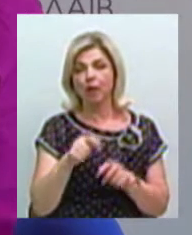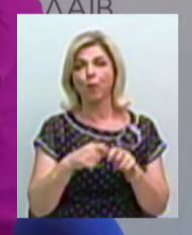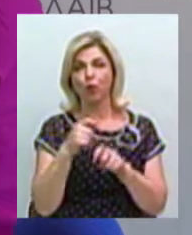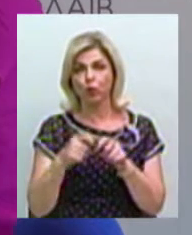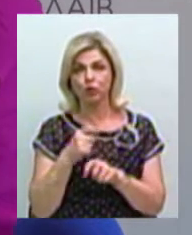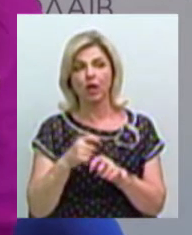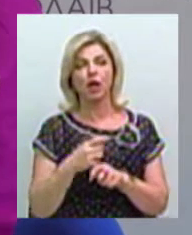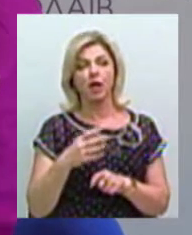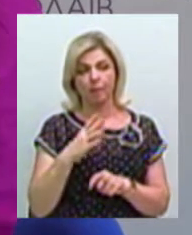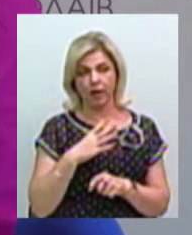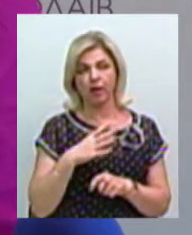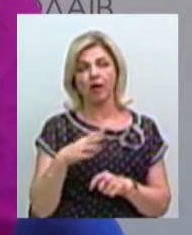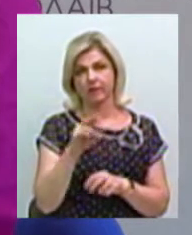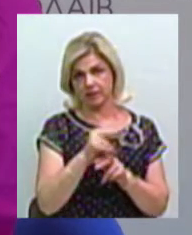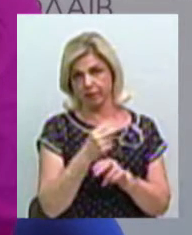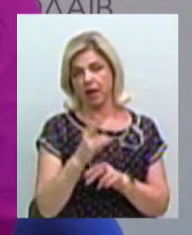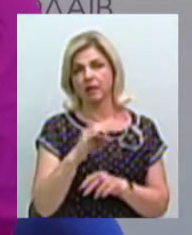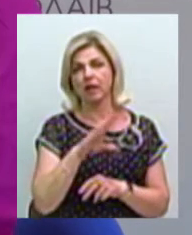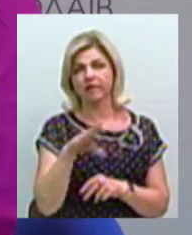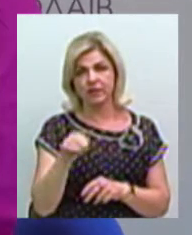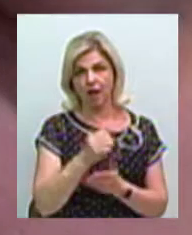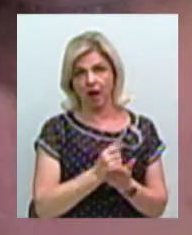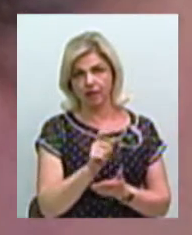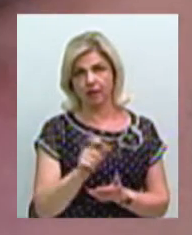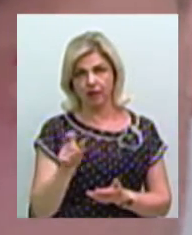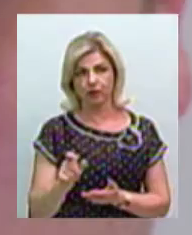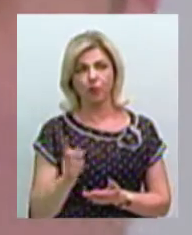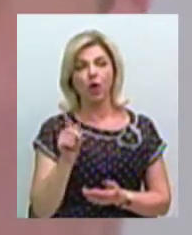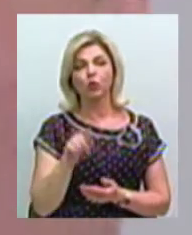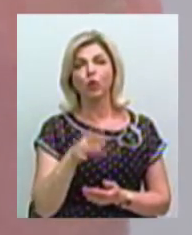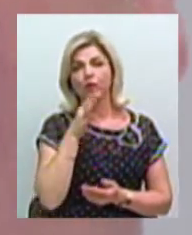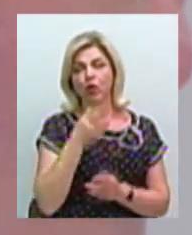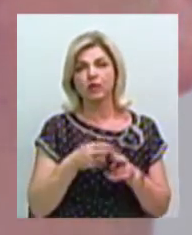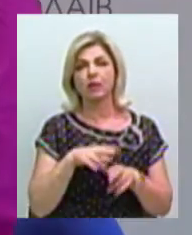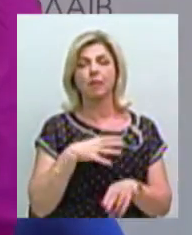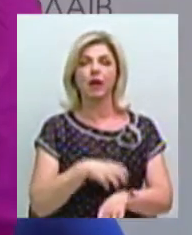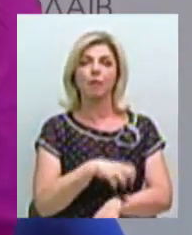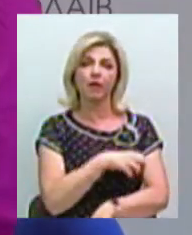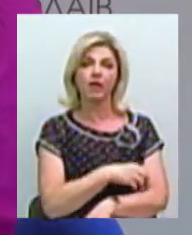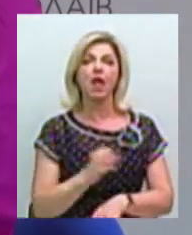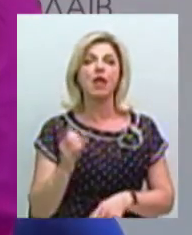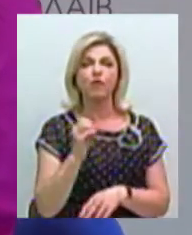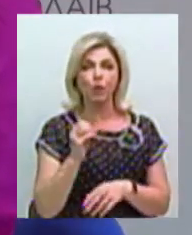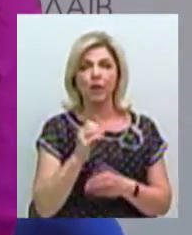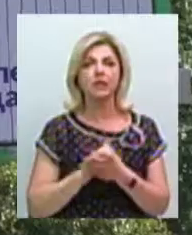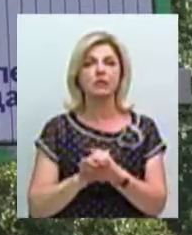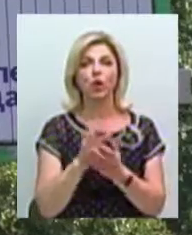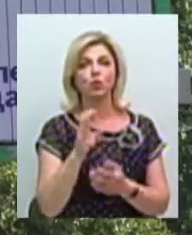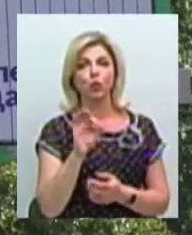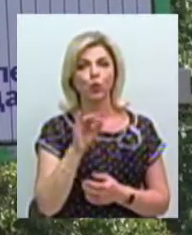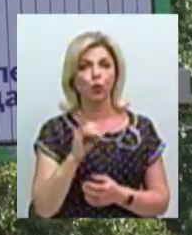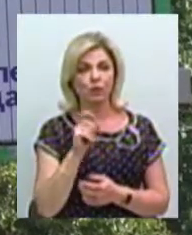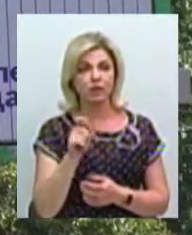в принципі, всіма кандидатами і суб'єктами виборчого процесу. На той момент це були партії найбільше Європейський Союз,